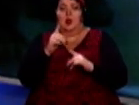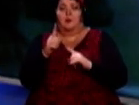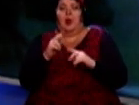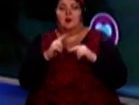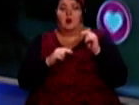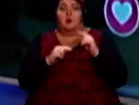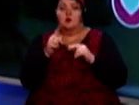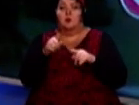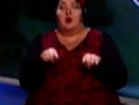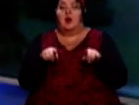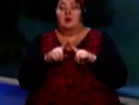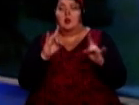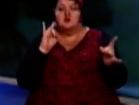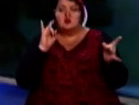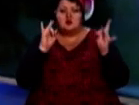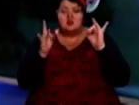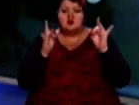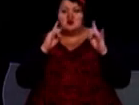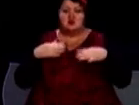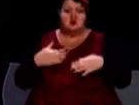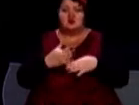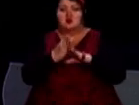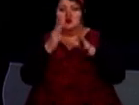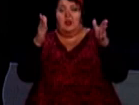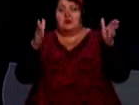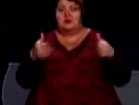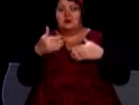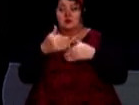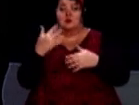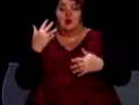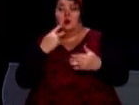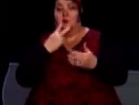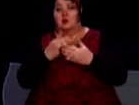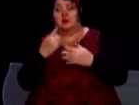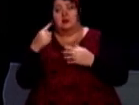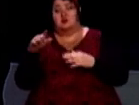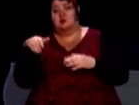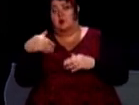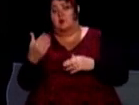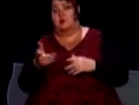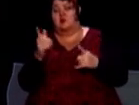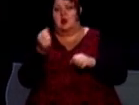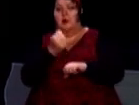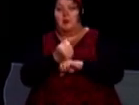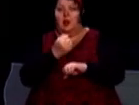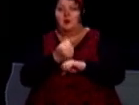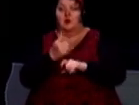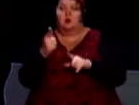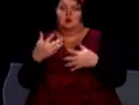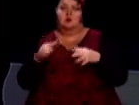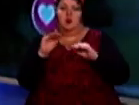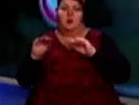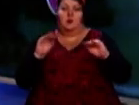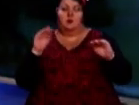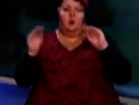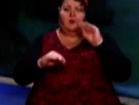перебудовує його так, що тріщать уже стіни, і коли подивитися з іншого боку, то там уже і балкони побудовані, і тому